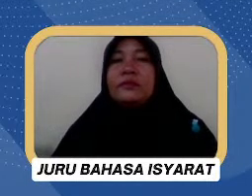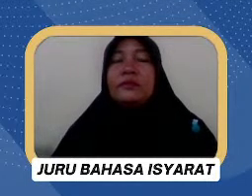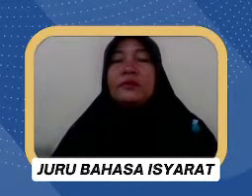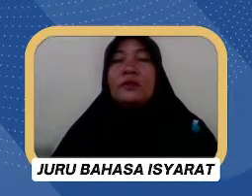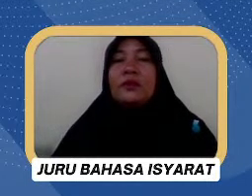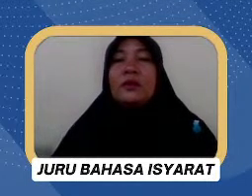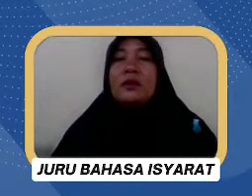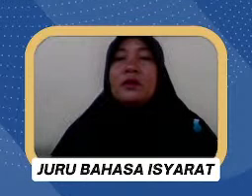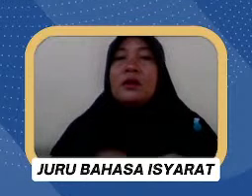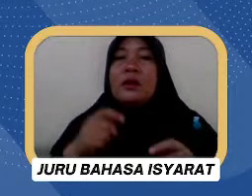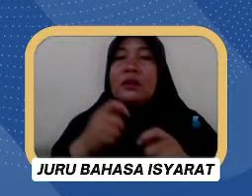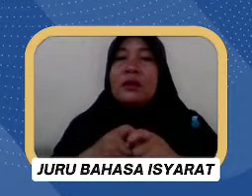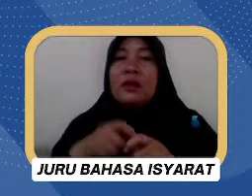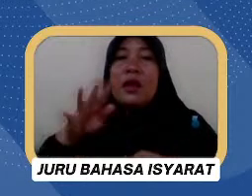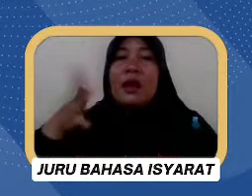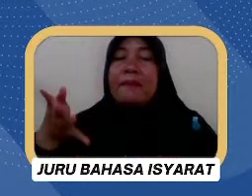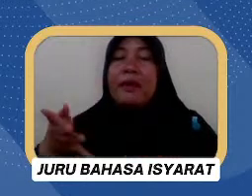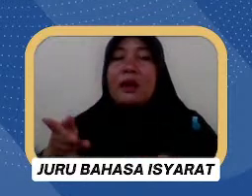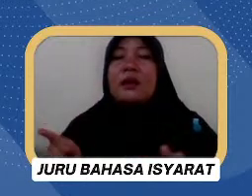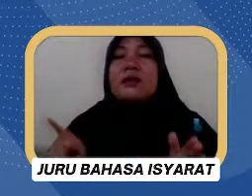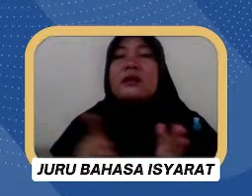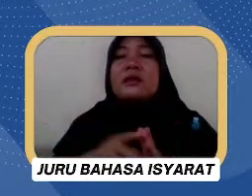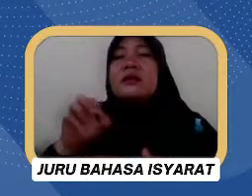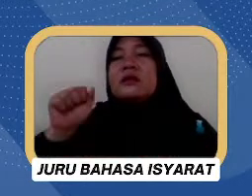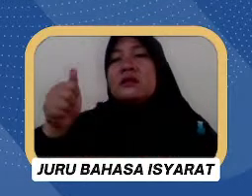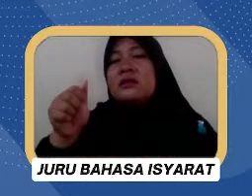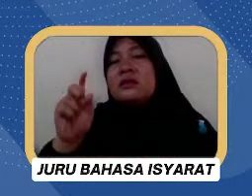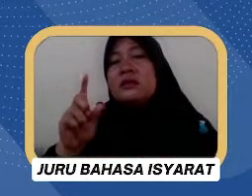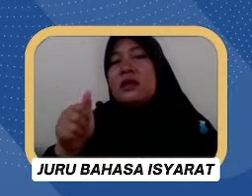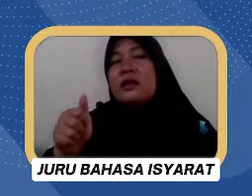hati. Kesadaran itu adalah